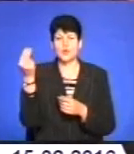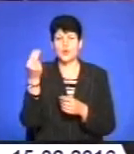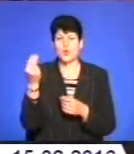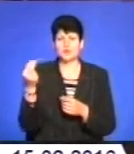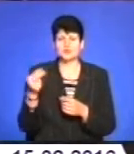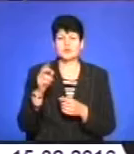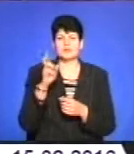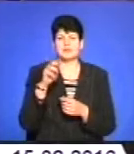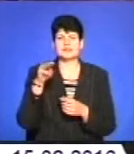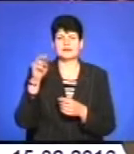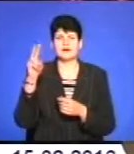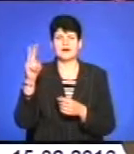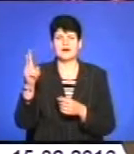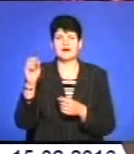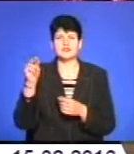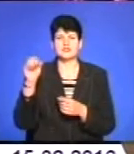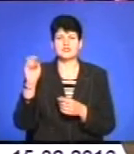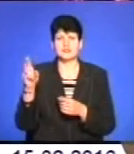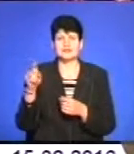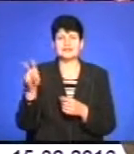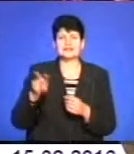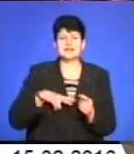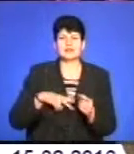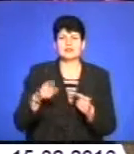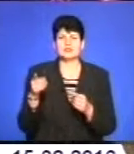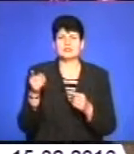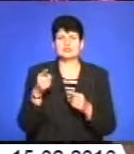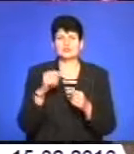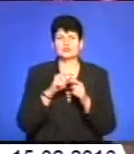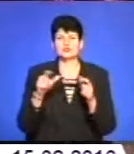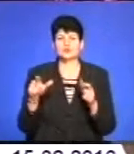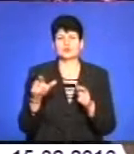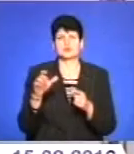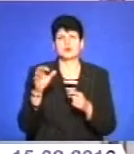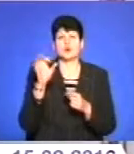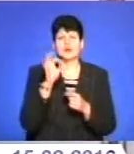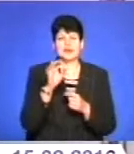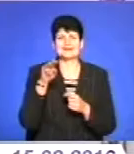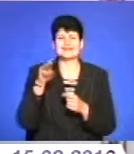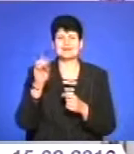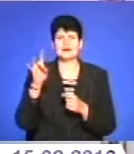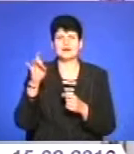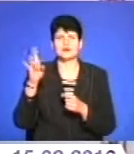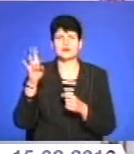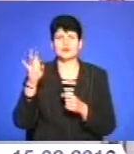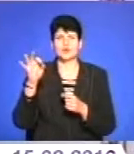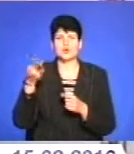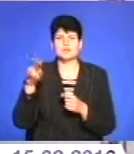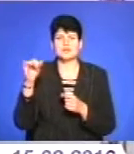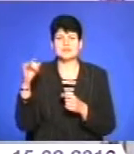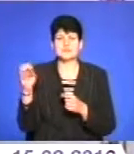діяч Богдан Ткачик, директор Тернопільської школи номер 14 Олег Тернопільський і літератор та журналіст